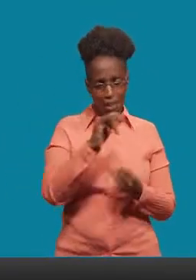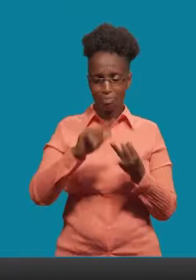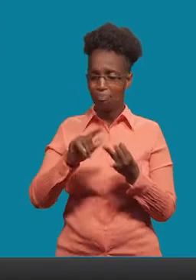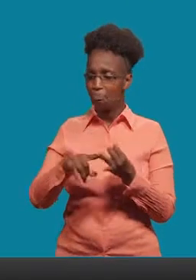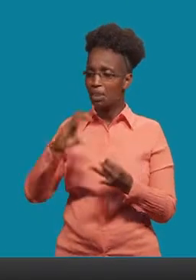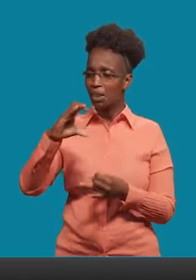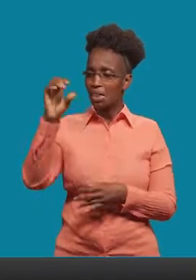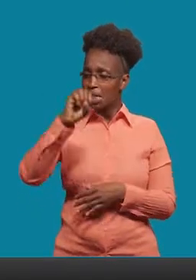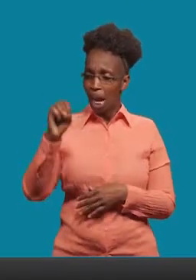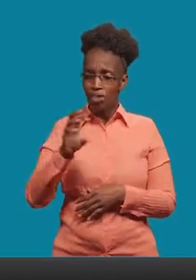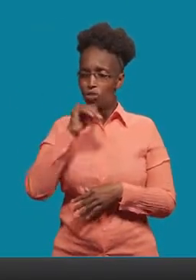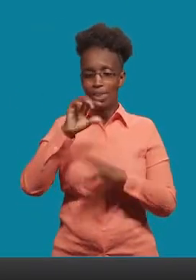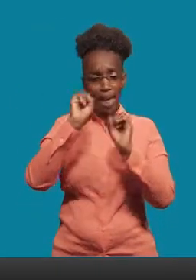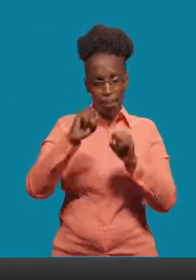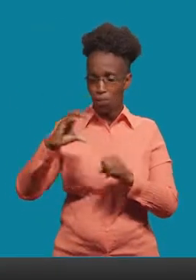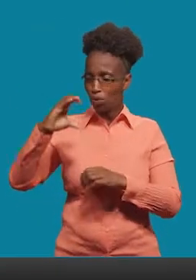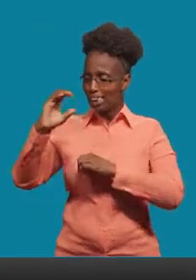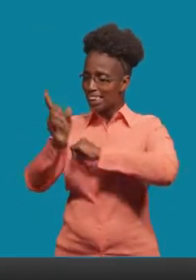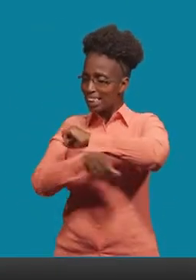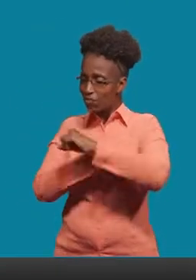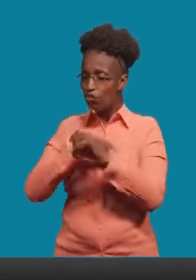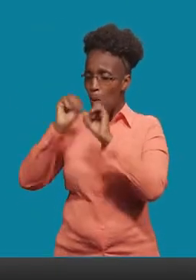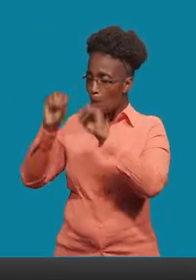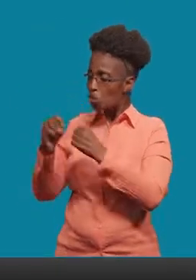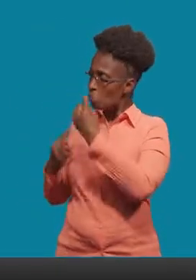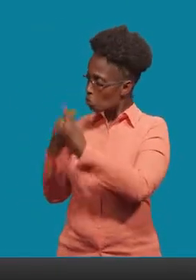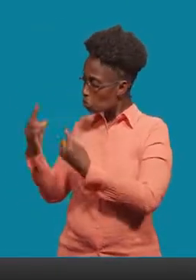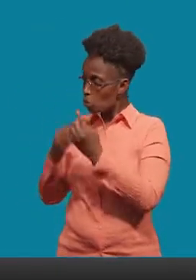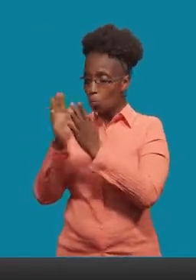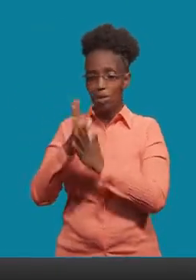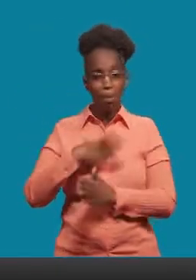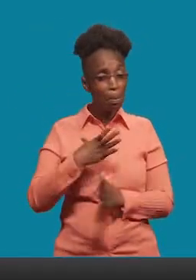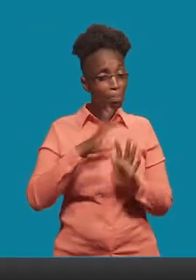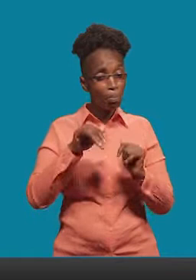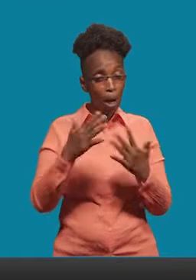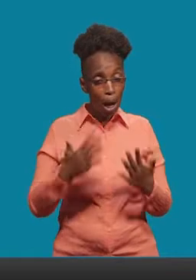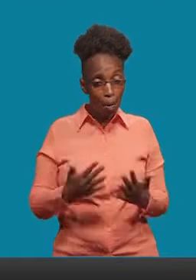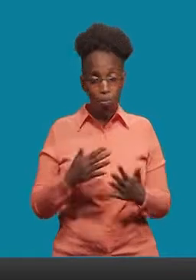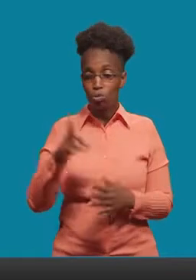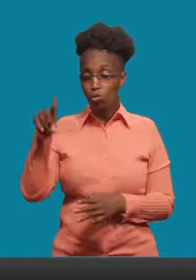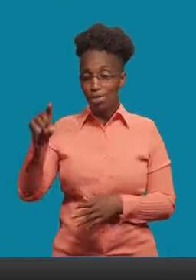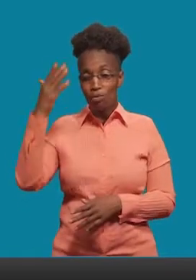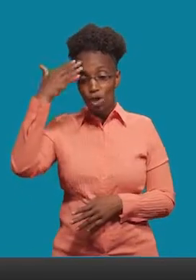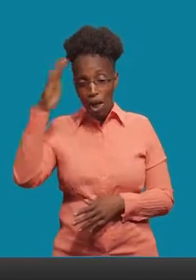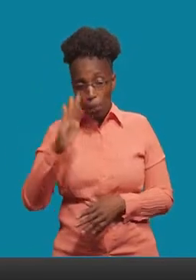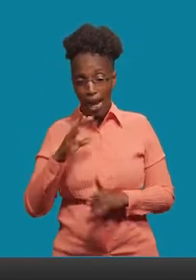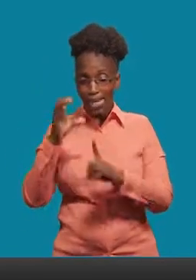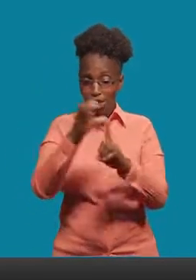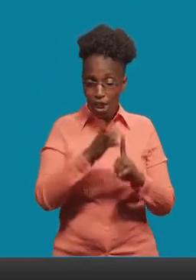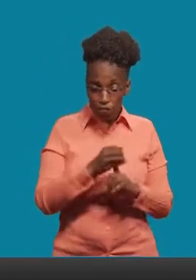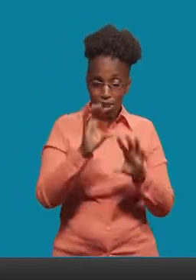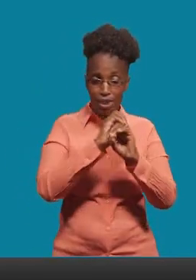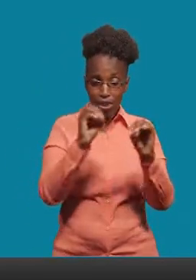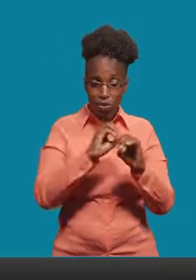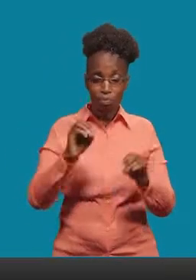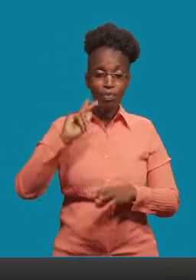chifu atakulazimisha namna gani? You must not incite Kenyans if you know you did not achieve what you wanted in your project.